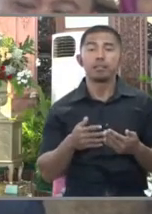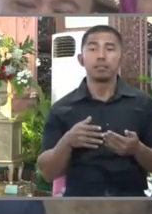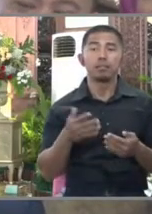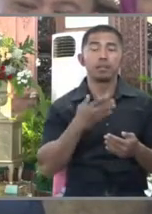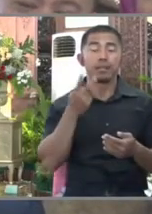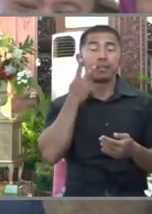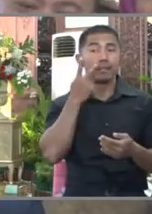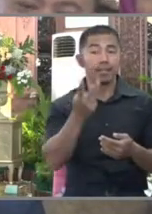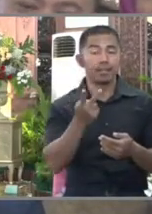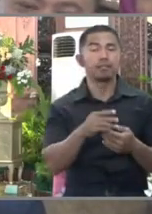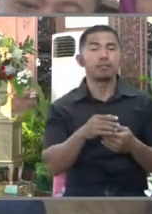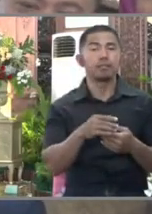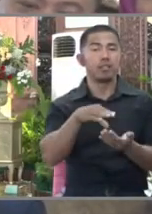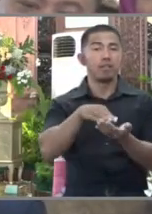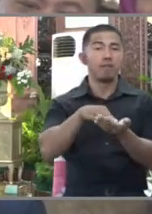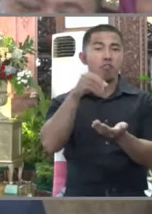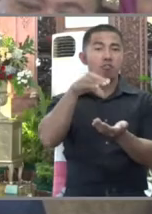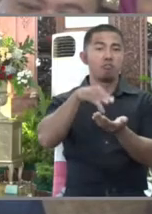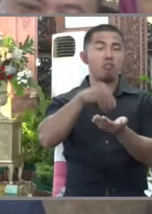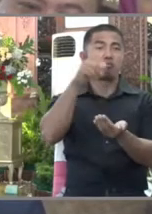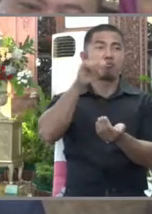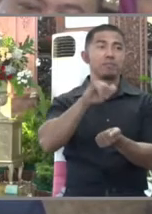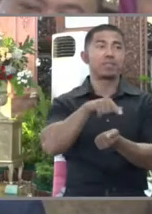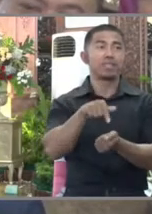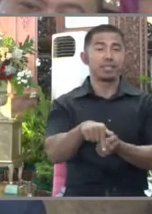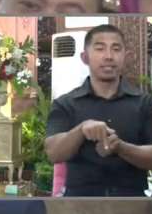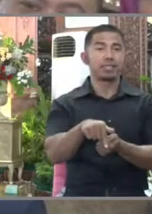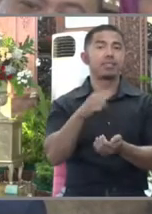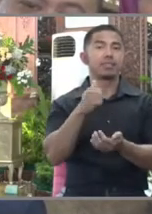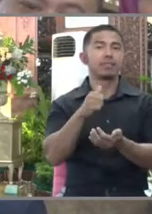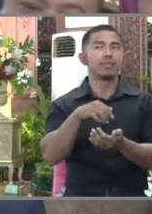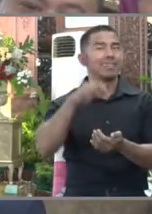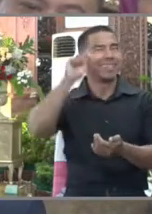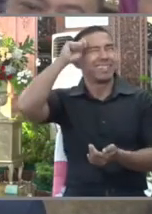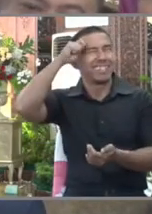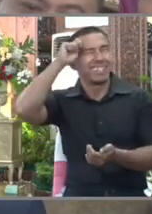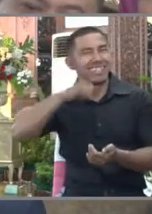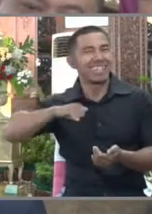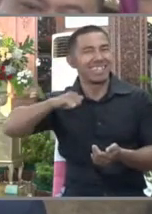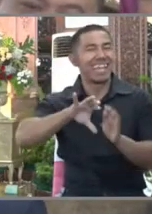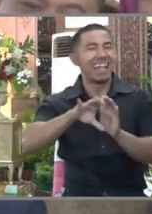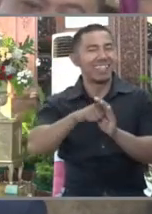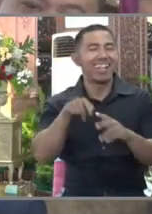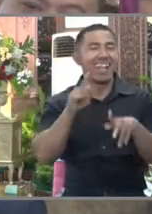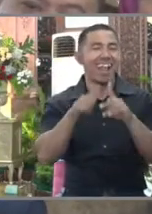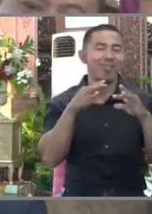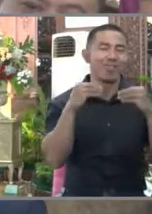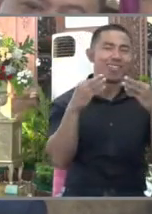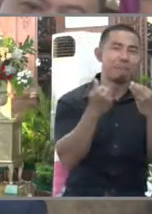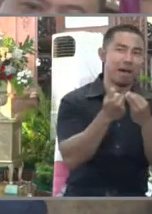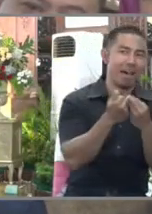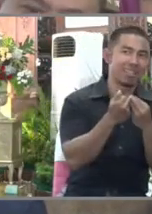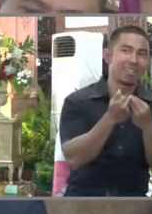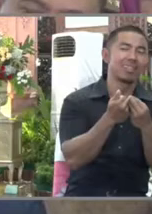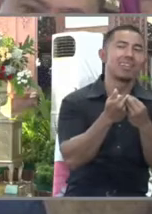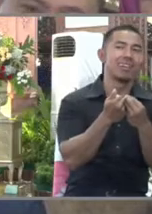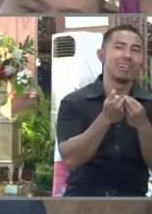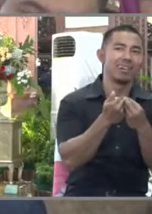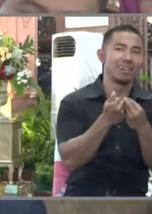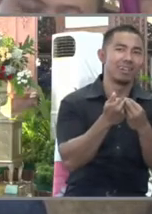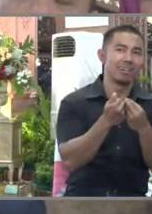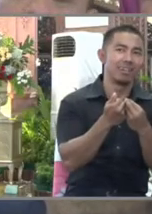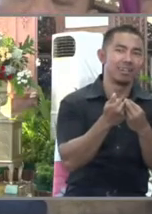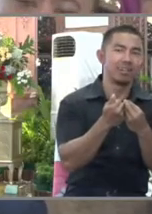lihat di forum-forum seperti ini akan mengingatkan kita pada saat nanti kita mengadakan rapat, baik di alat